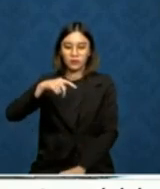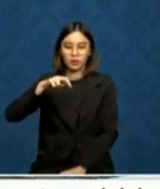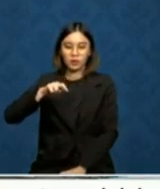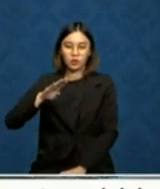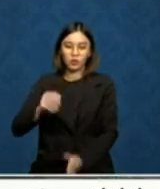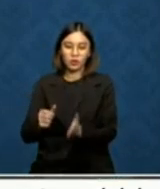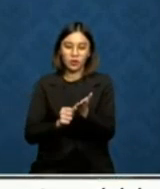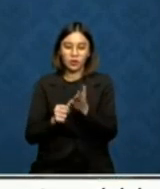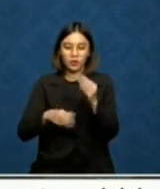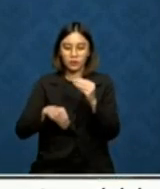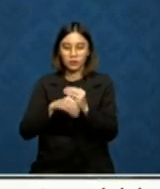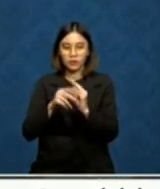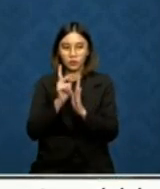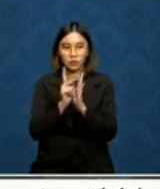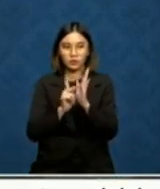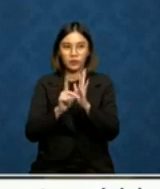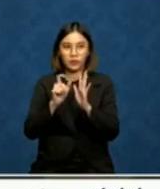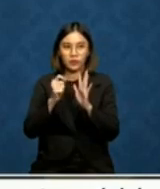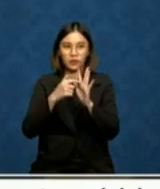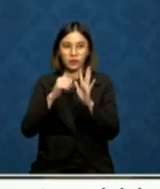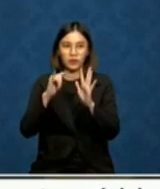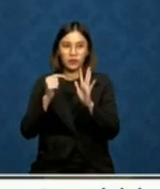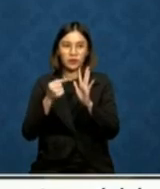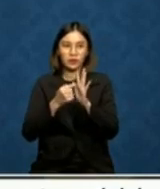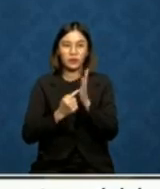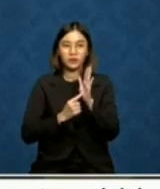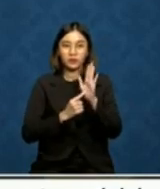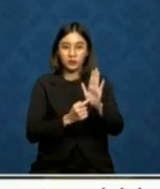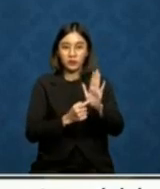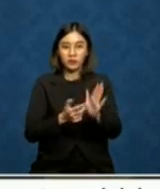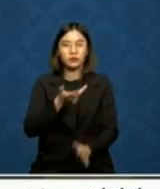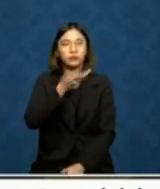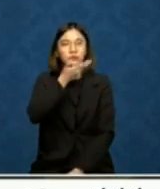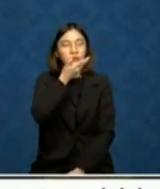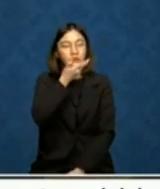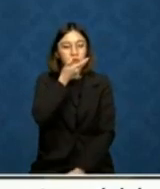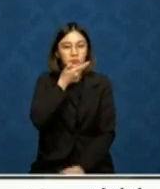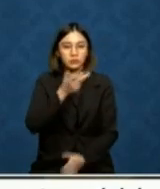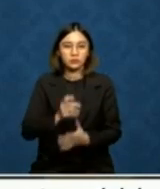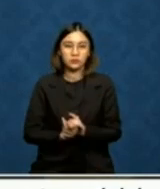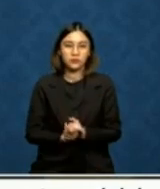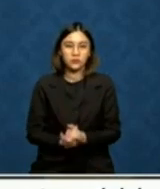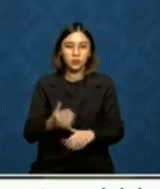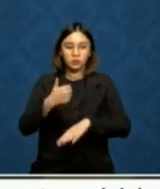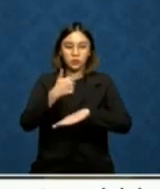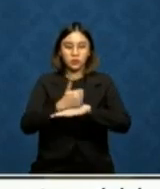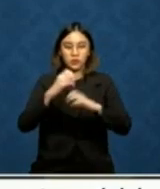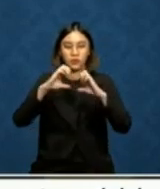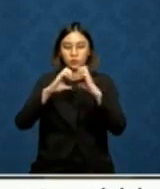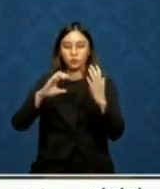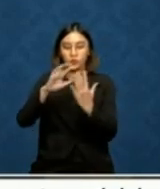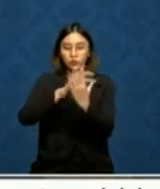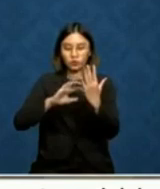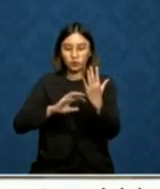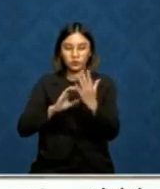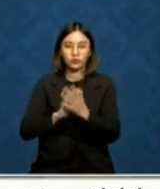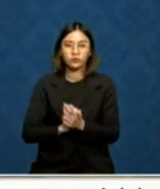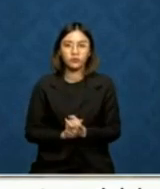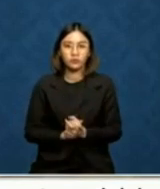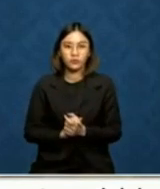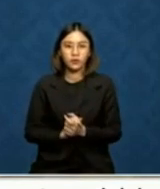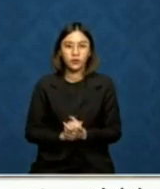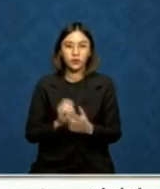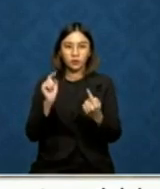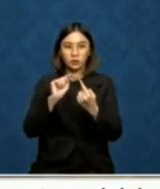เติมประมวลกฎหมายอาญาซึ่งเสนอโดยท่านอนุทินชาญวีรกูลหัวหน้าพรรคภูมิใจไทยเ